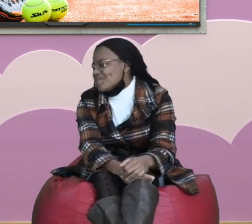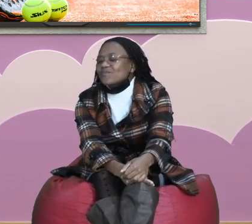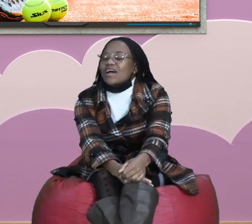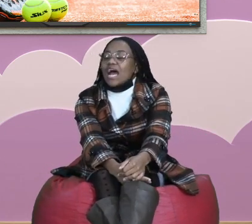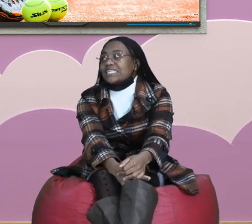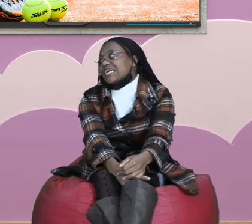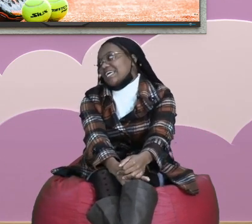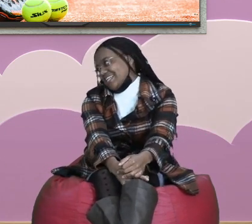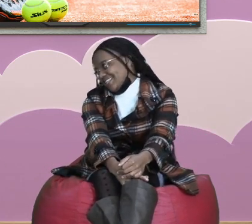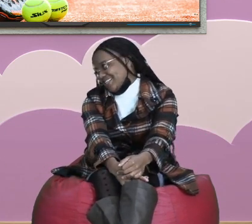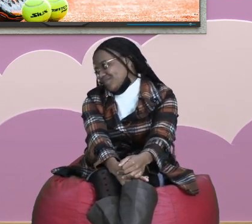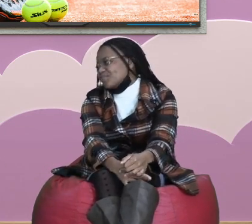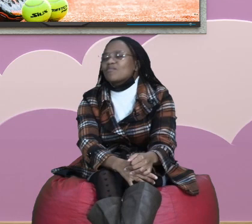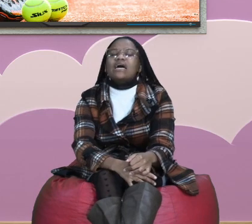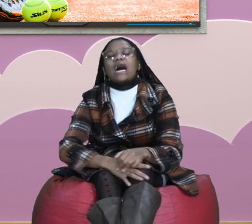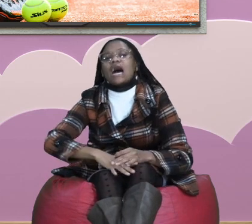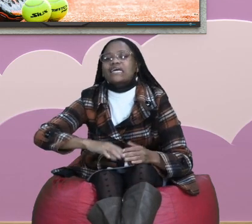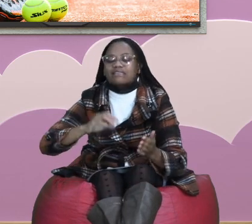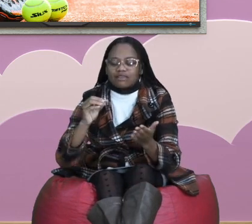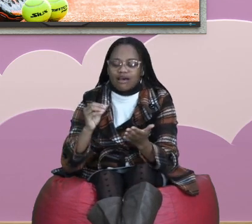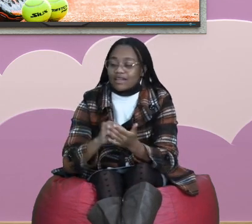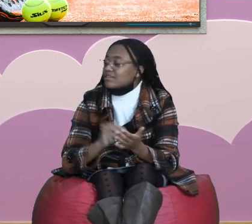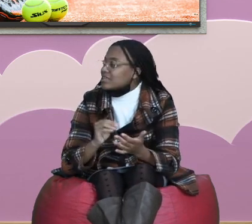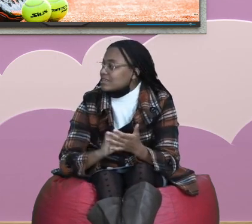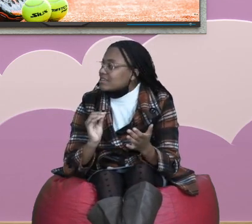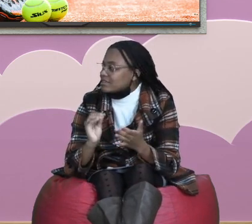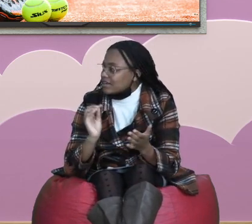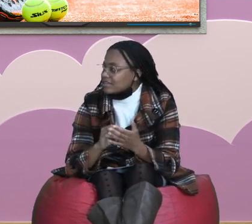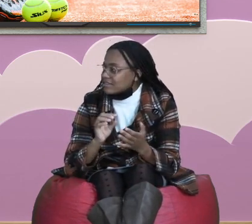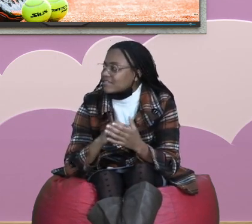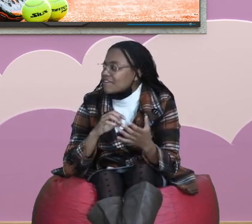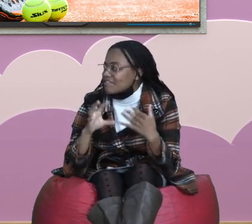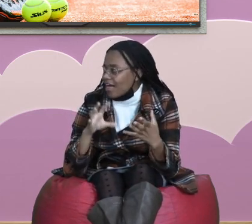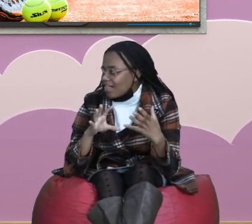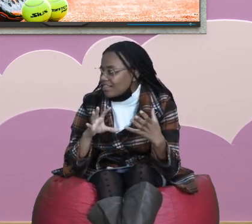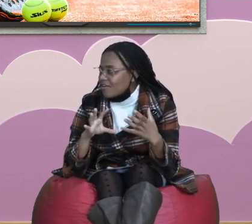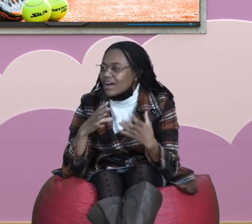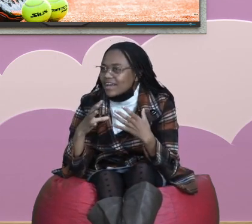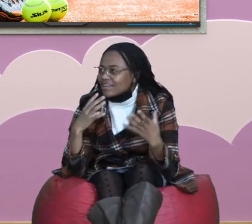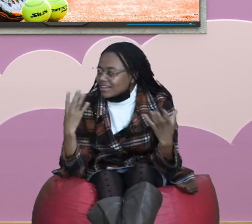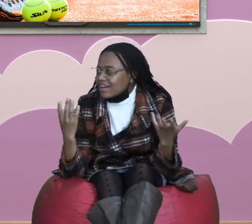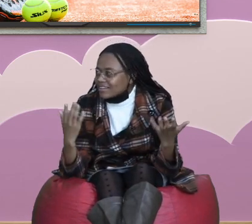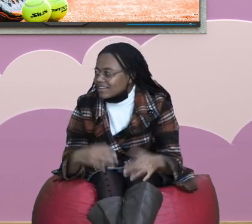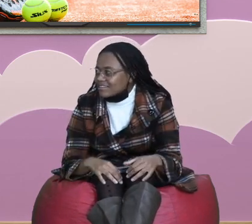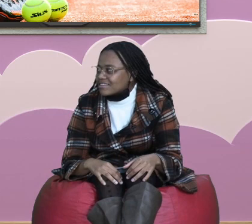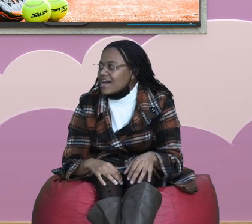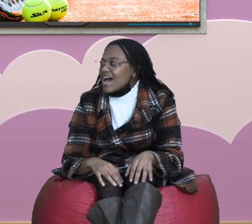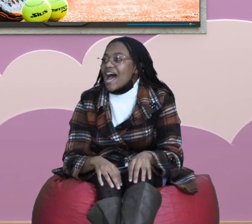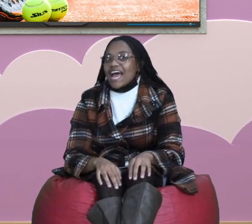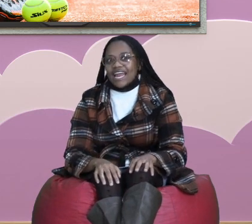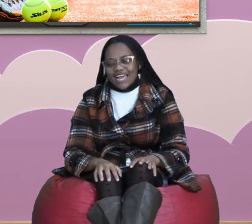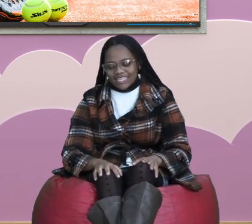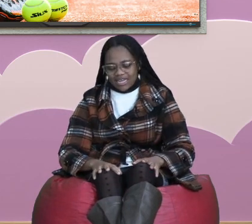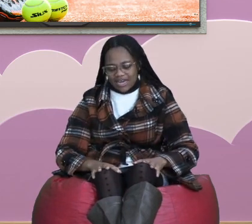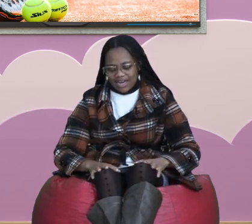pop is geel. Okay. Hy het gatte in sy vel, of hy het gatte altyd.